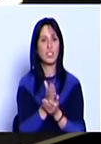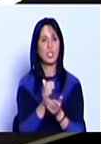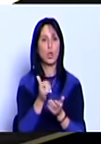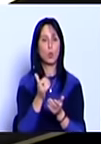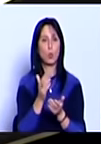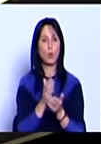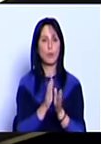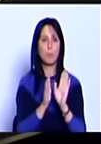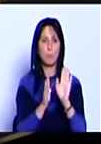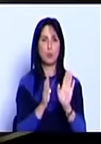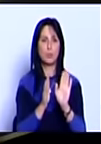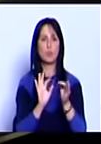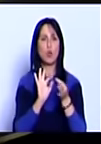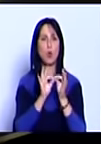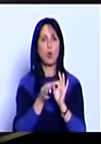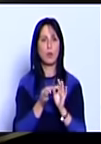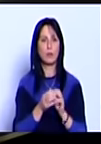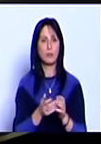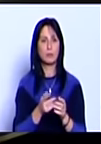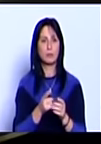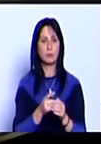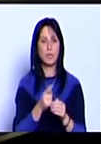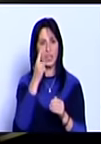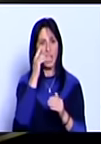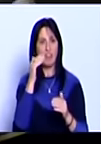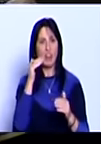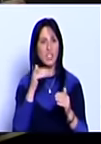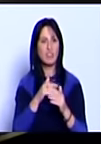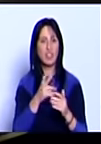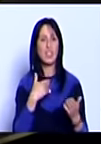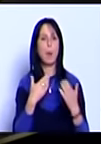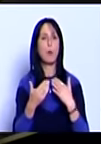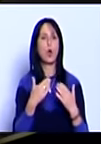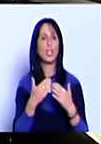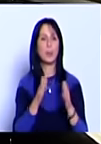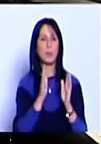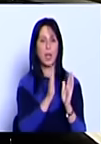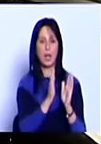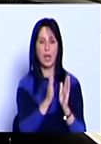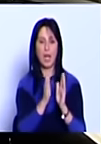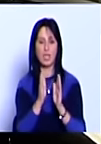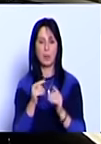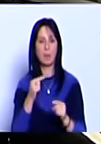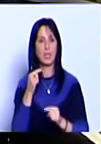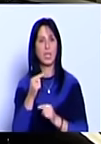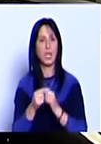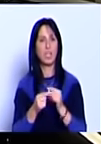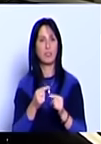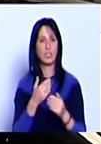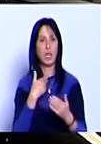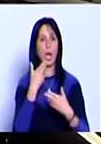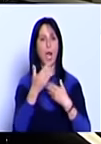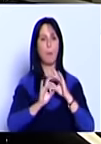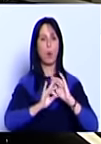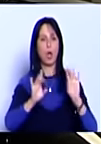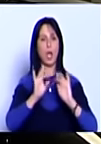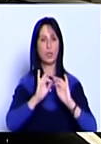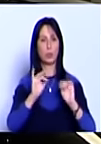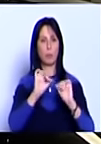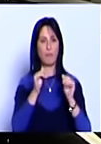ერიცხვებამდე? რატომ მიდიხარ თავგანწირვამდე? ეს დამოკიდებულებები ლაგდება ტრადიციად, რომელსაც მერე გამოხატულების ფორმები